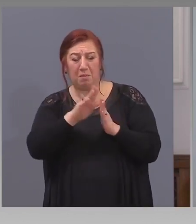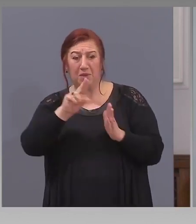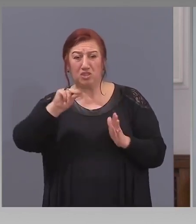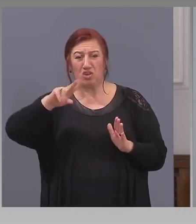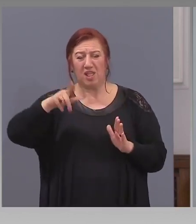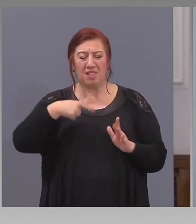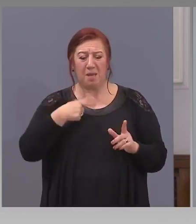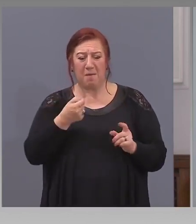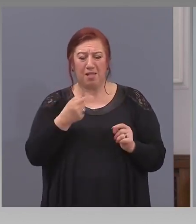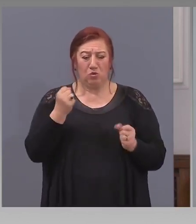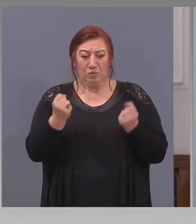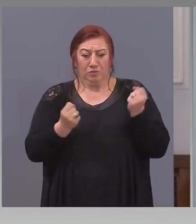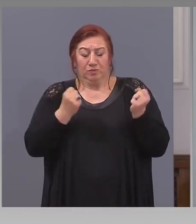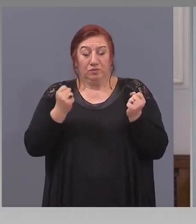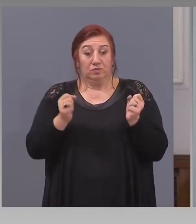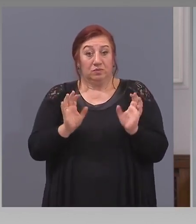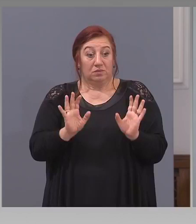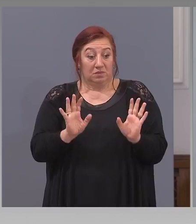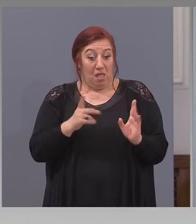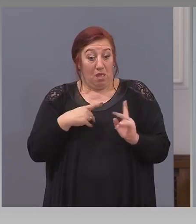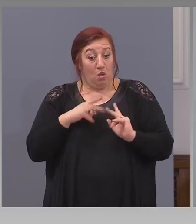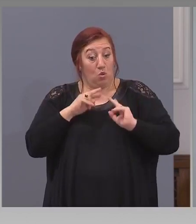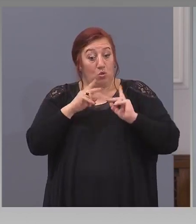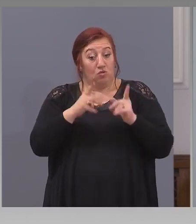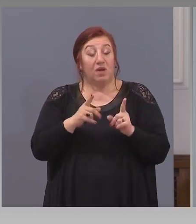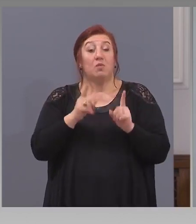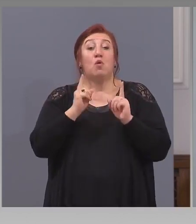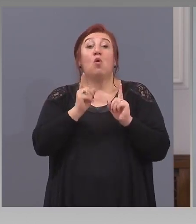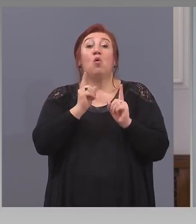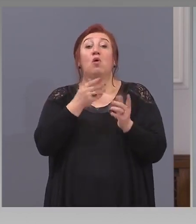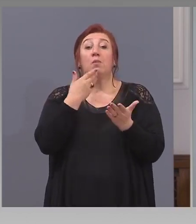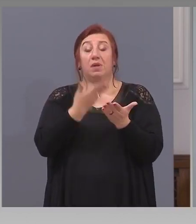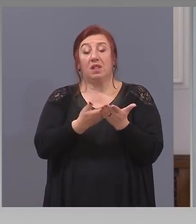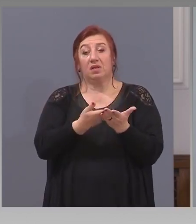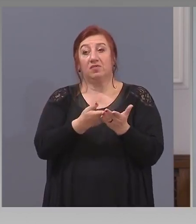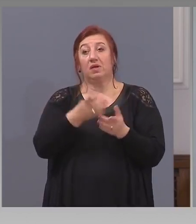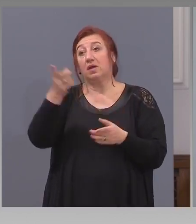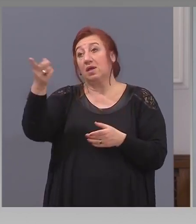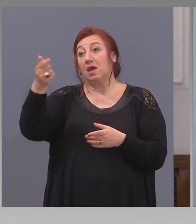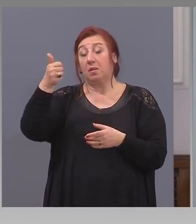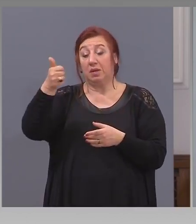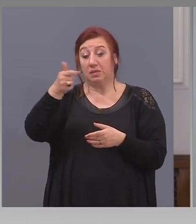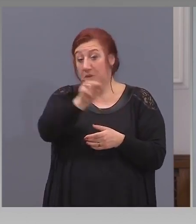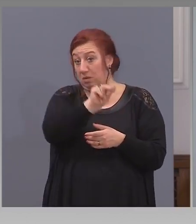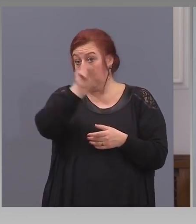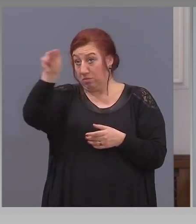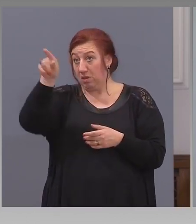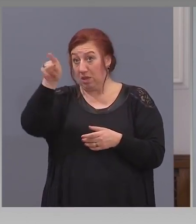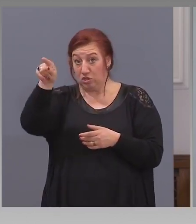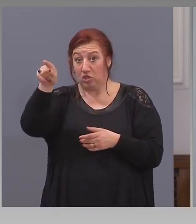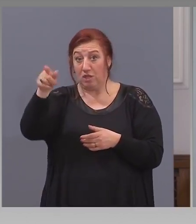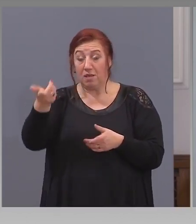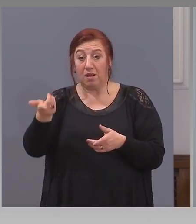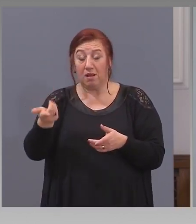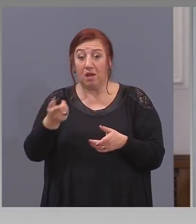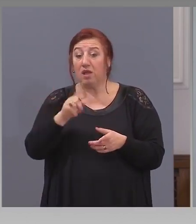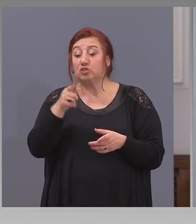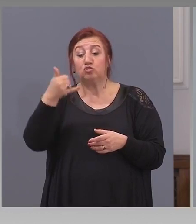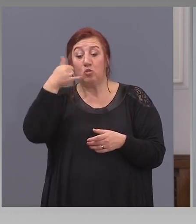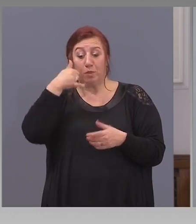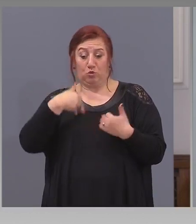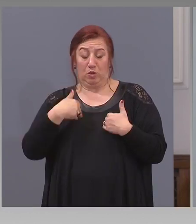викам, Велев, кой го предложи това? БСП. Що не го кажете, че БСП? Що не го